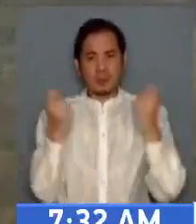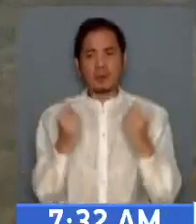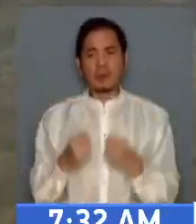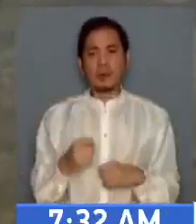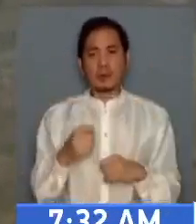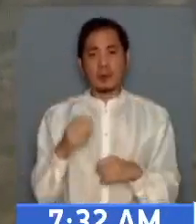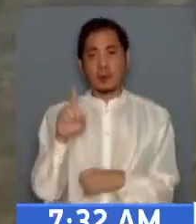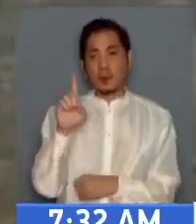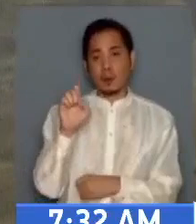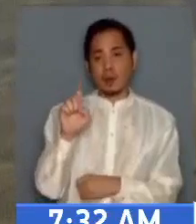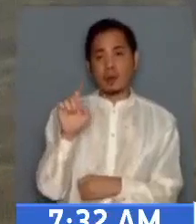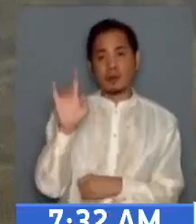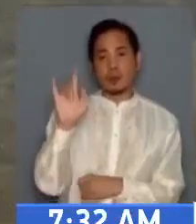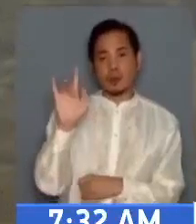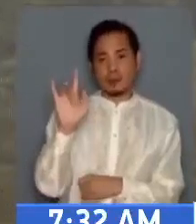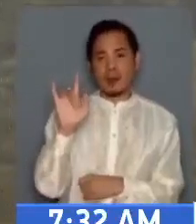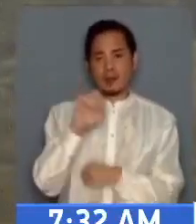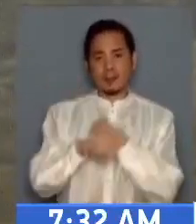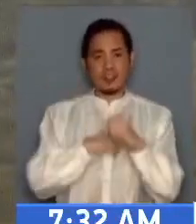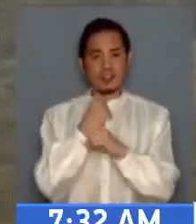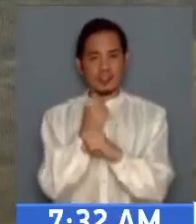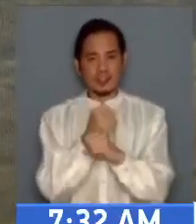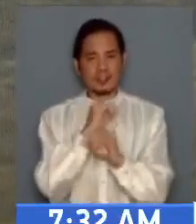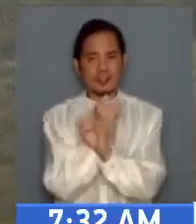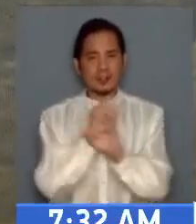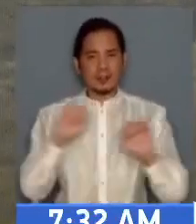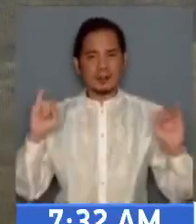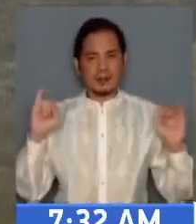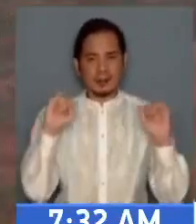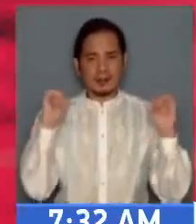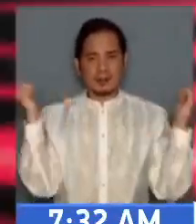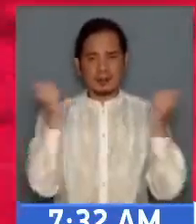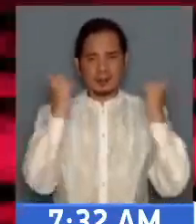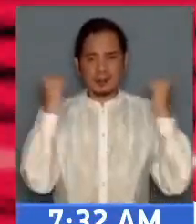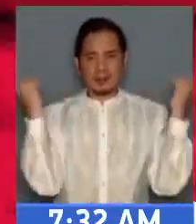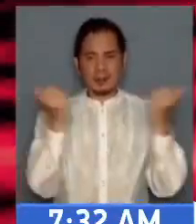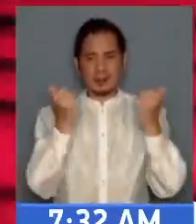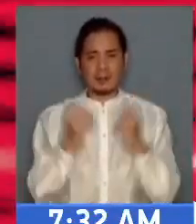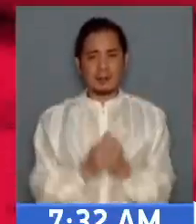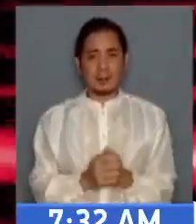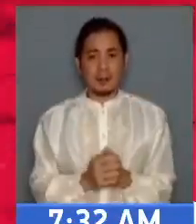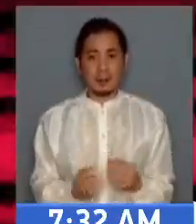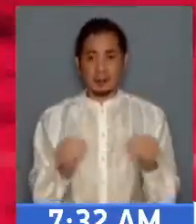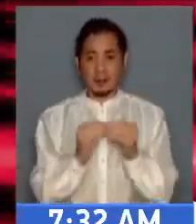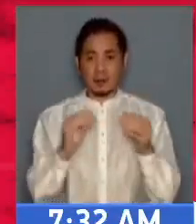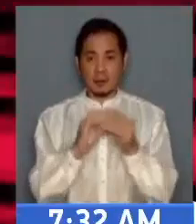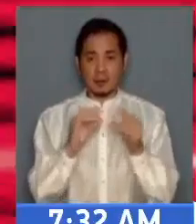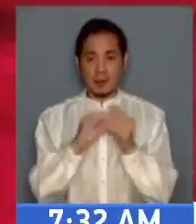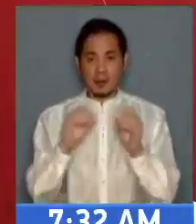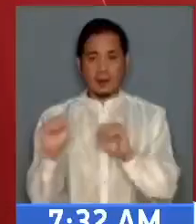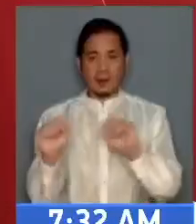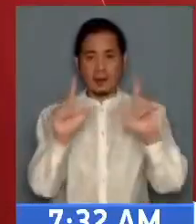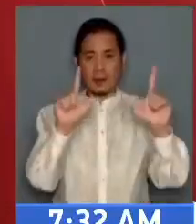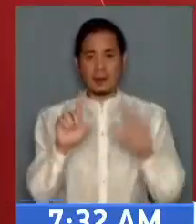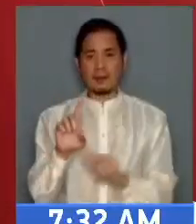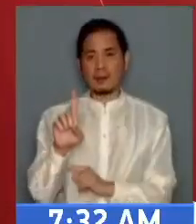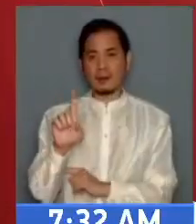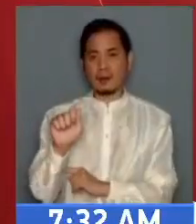ng Kalayaan. Mula Maynila, may unang balita live si Darlene Kay. Darlene!